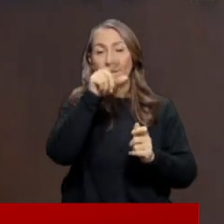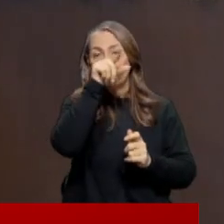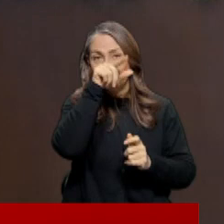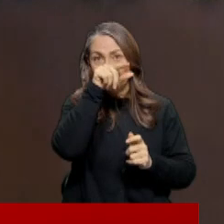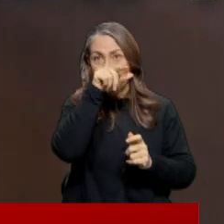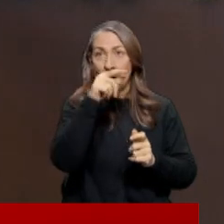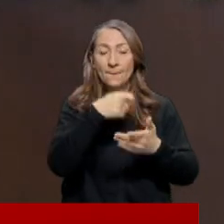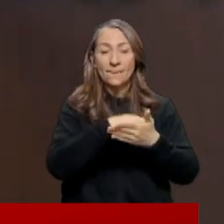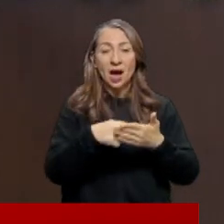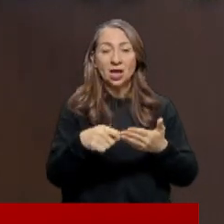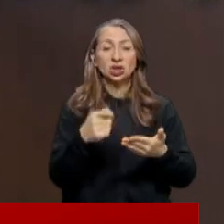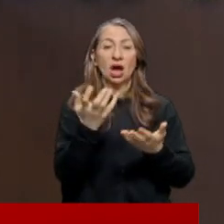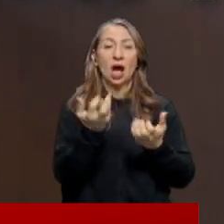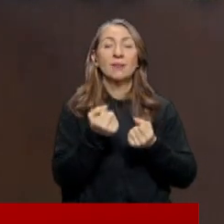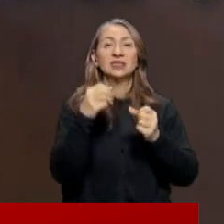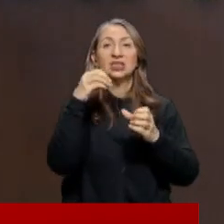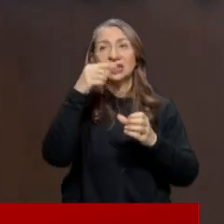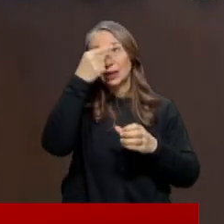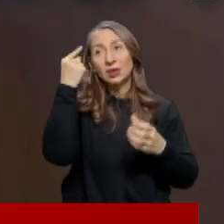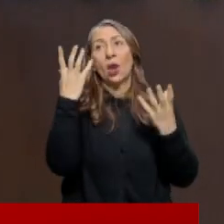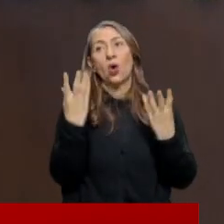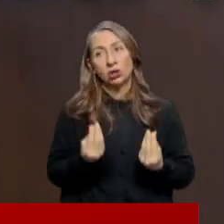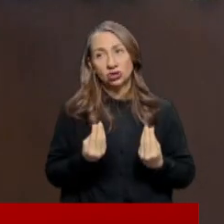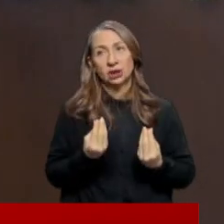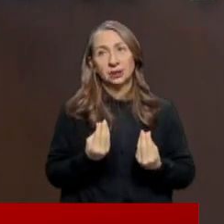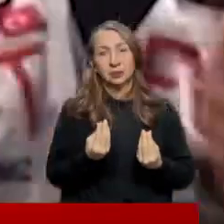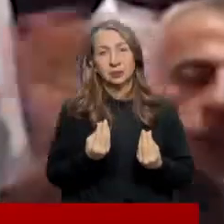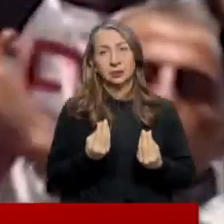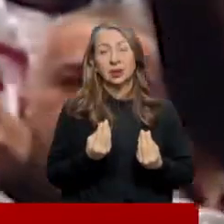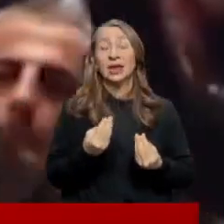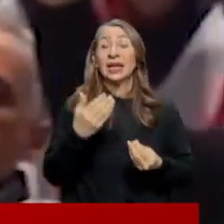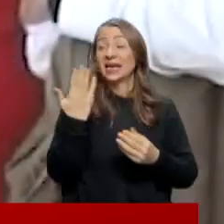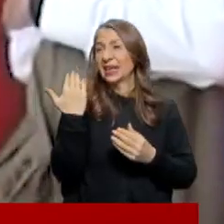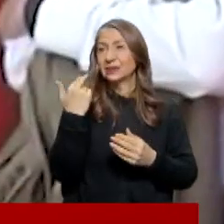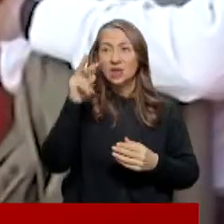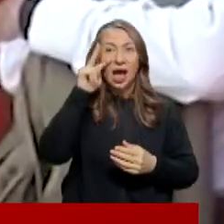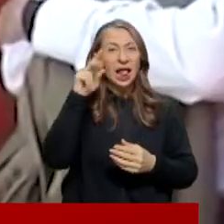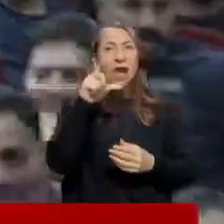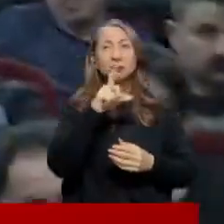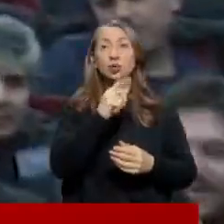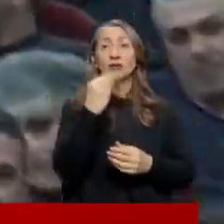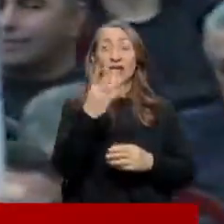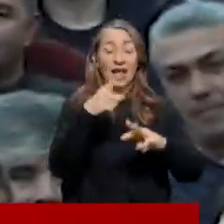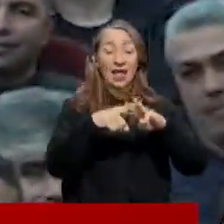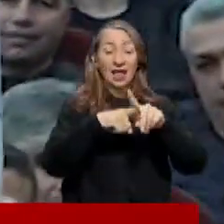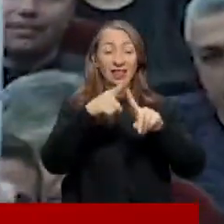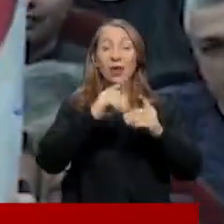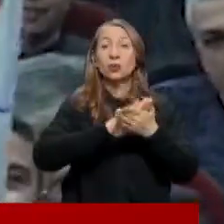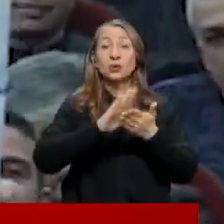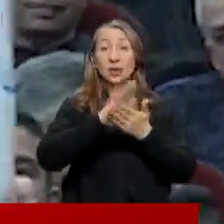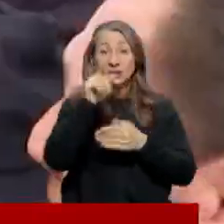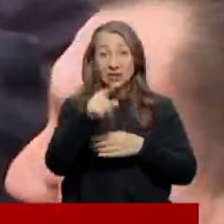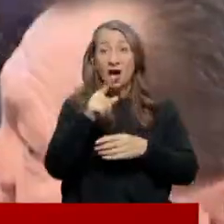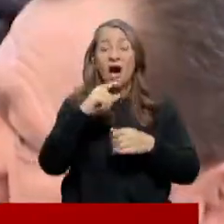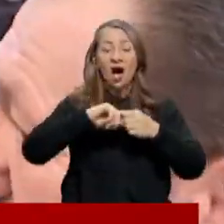Mart'ta maaşlarını alabilme imkanları söz konusudur. Geçtiğimiz Aralık ayına sözü verilen EYT